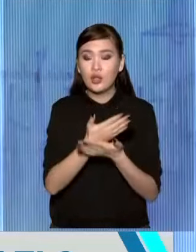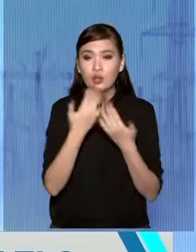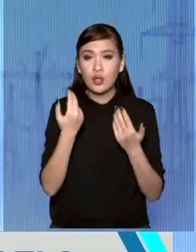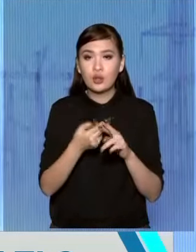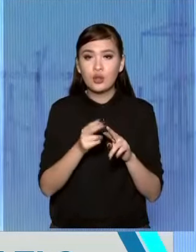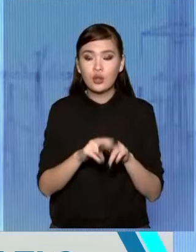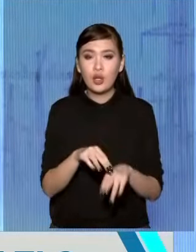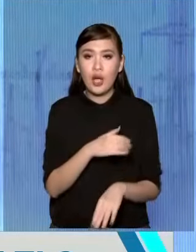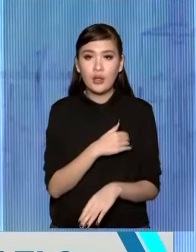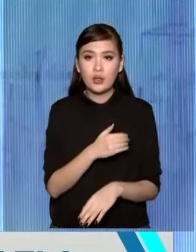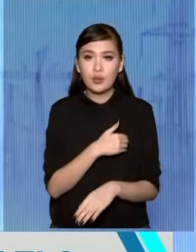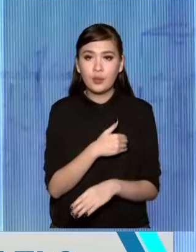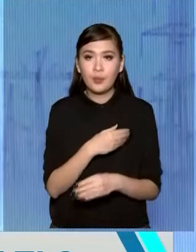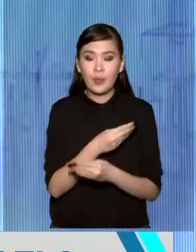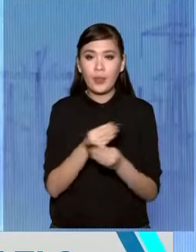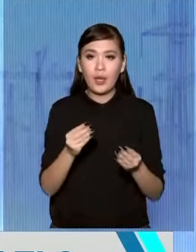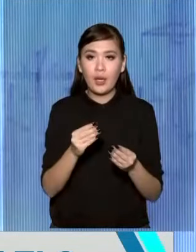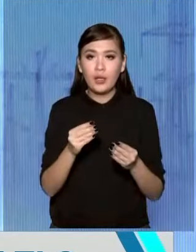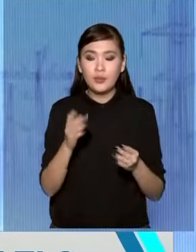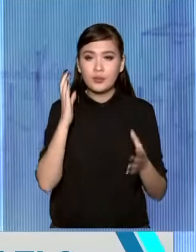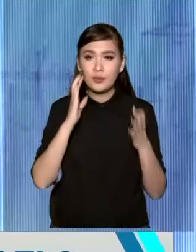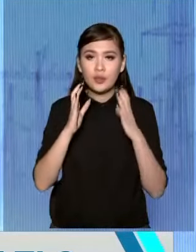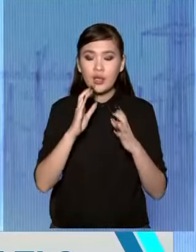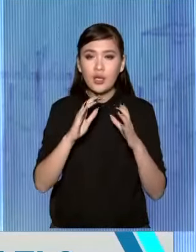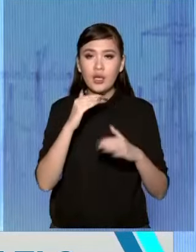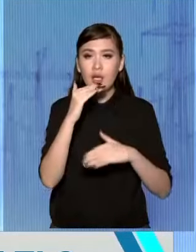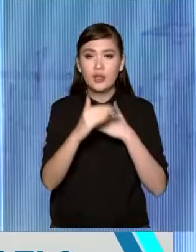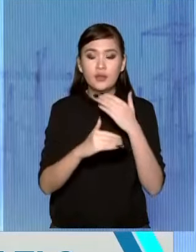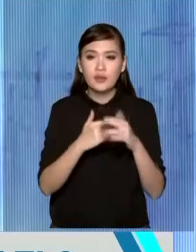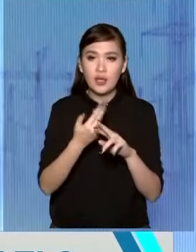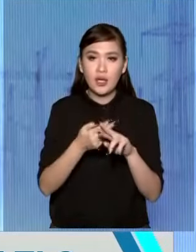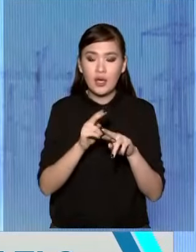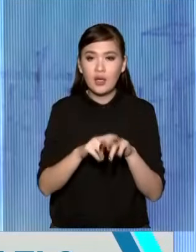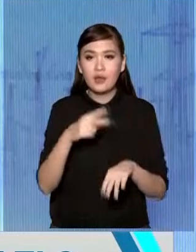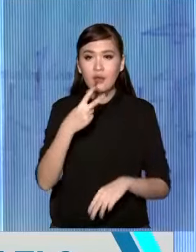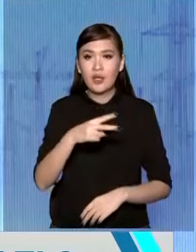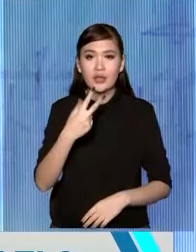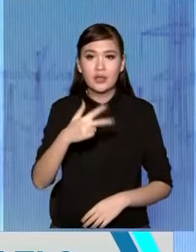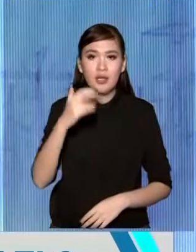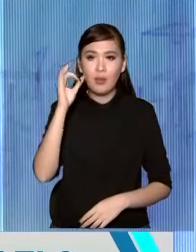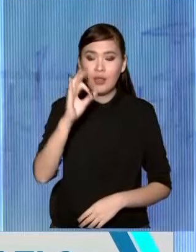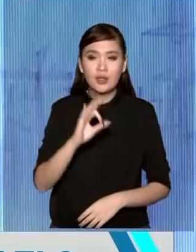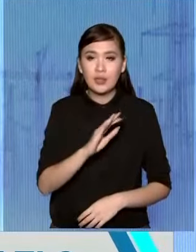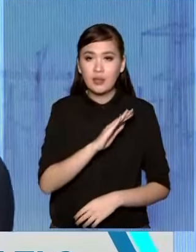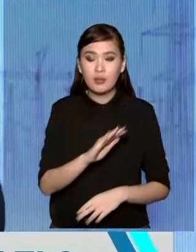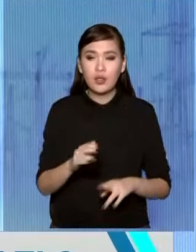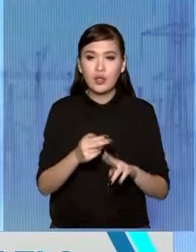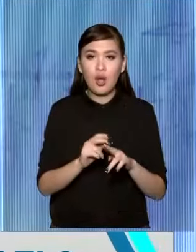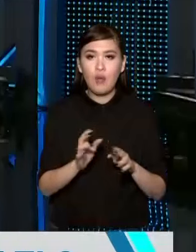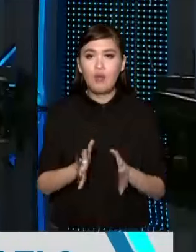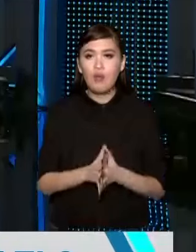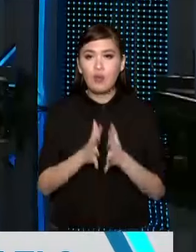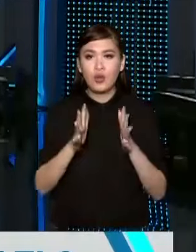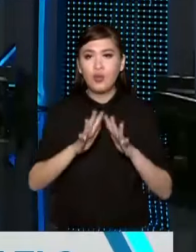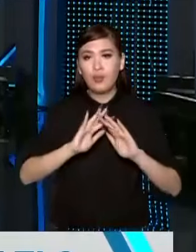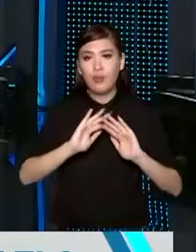предоставим через институты развития льготное финансирование не под 20-30%, а, так сказать, более